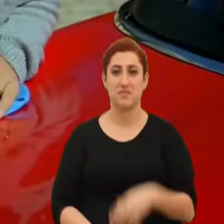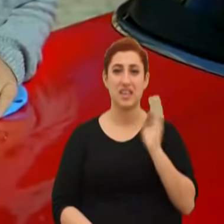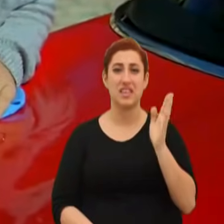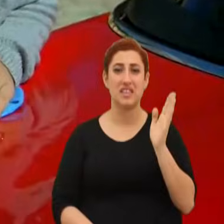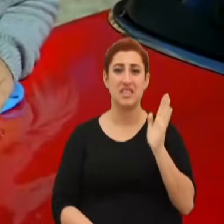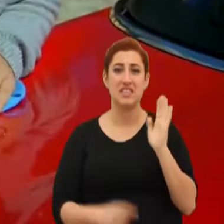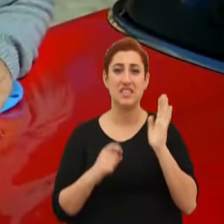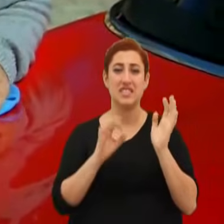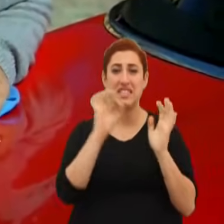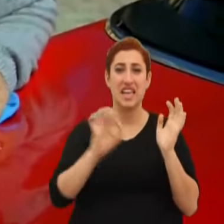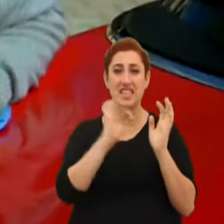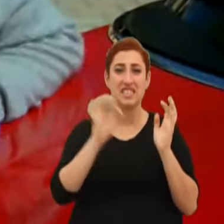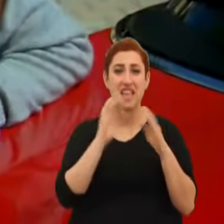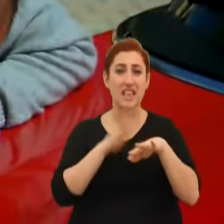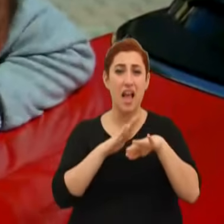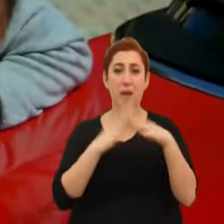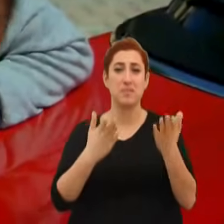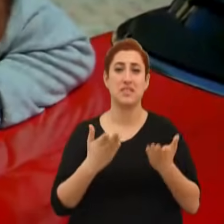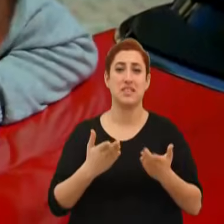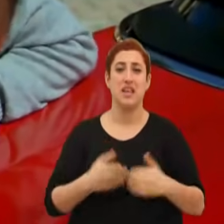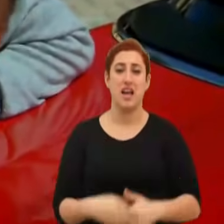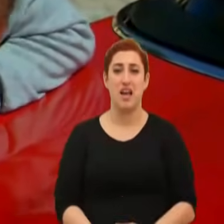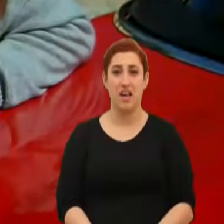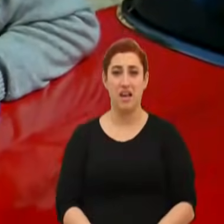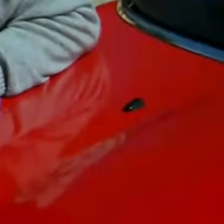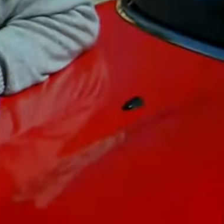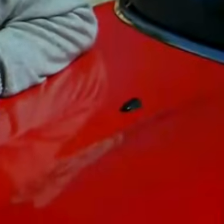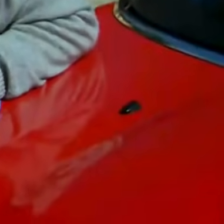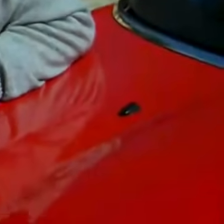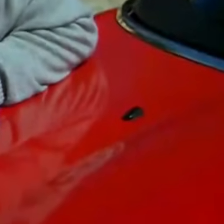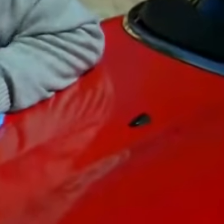Anam, sinek, sinek ne yapmış ya?